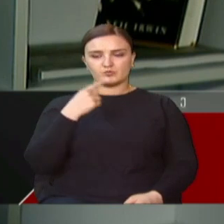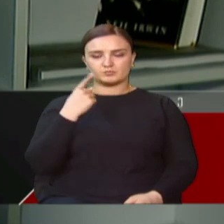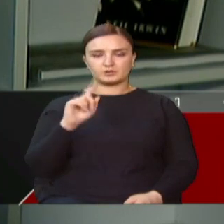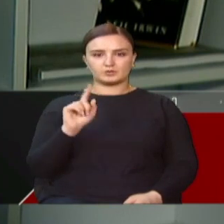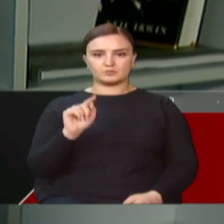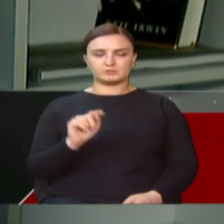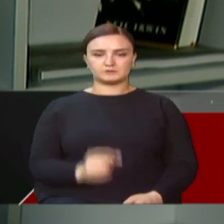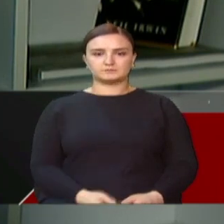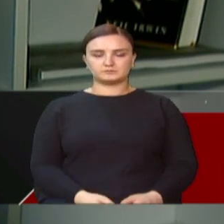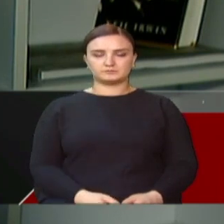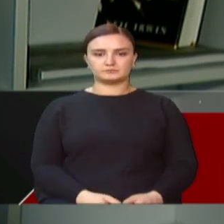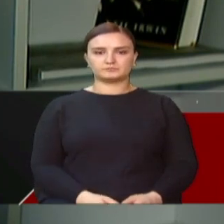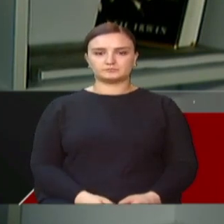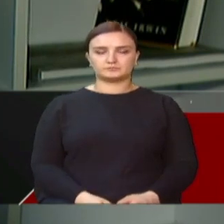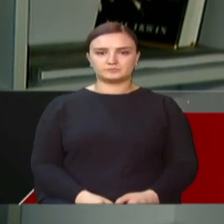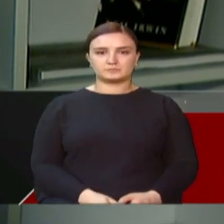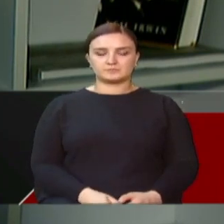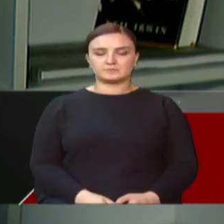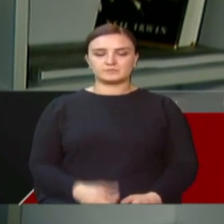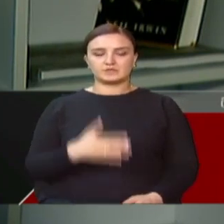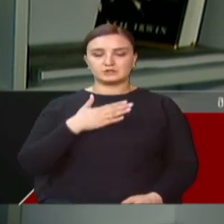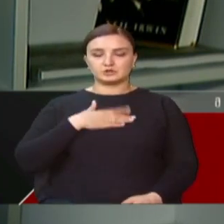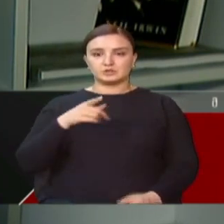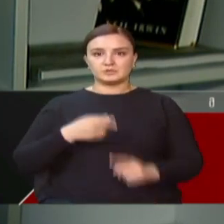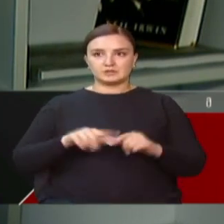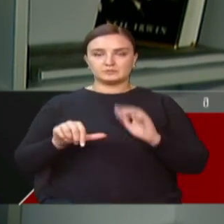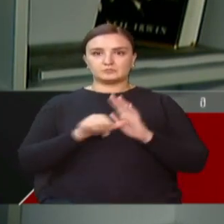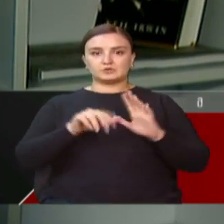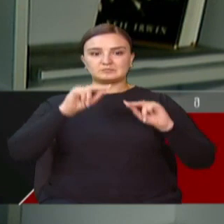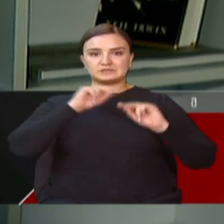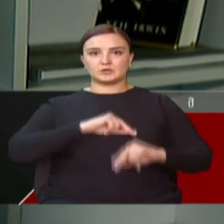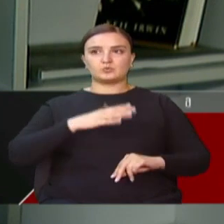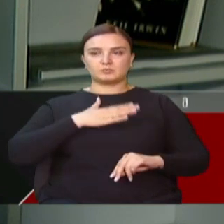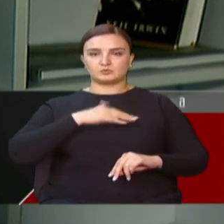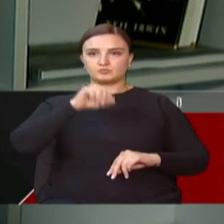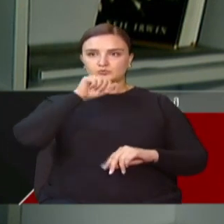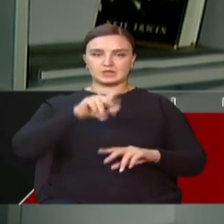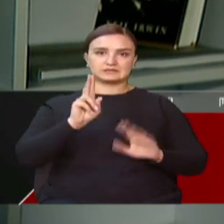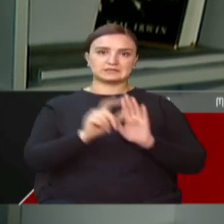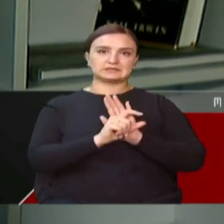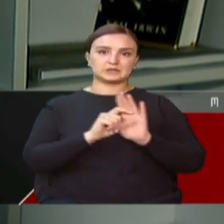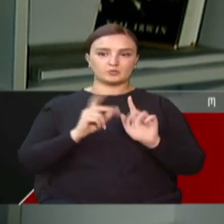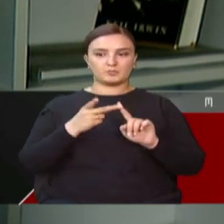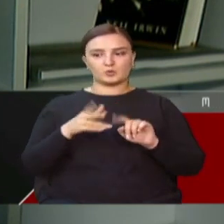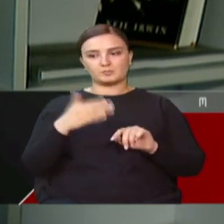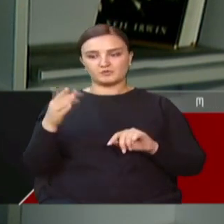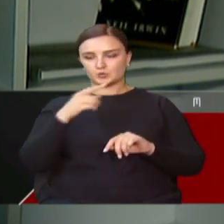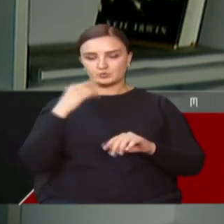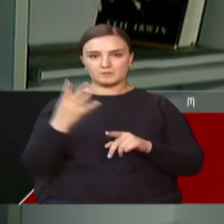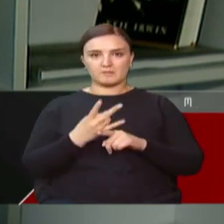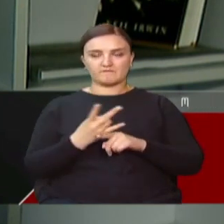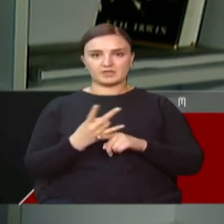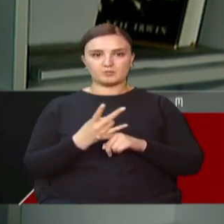აი მე ჩემი დამსახურება კანდიდატის სტატუსი და მეორე ხელით რაღაცნაირად რუსეთის